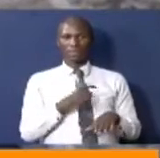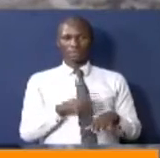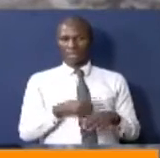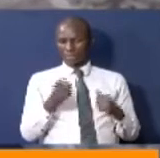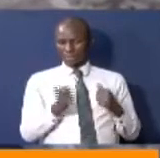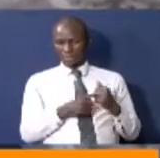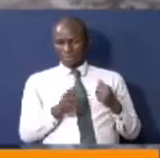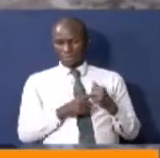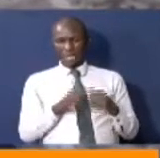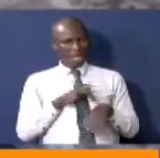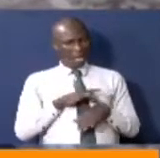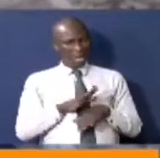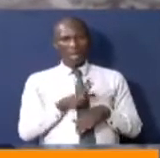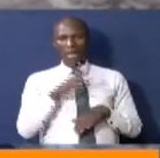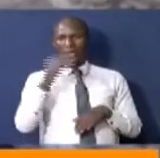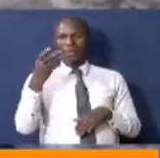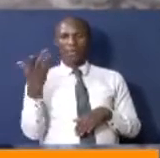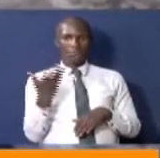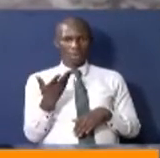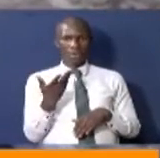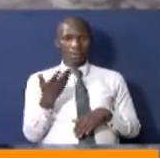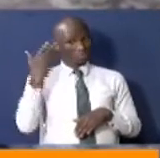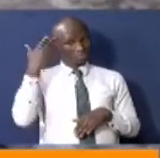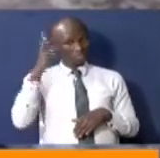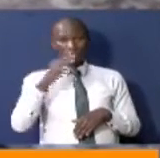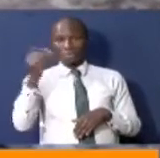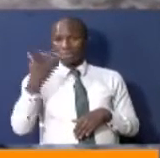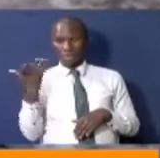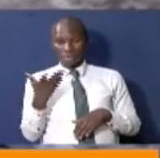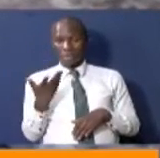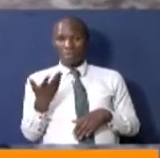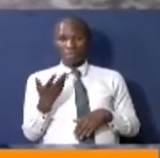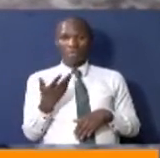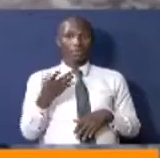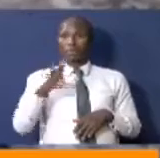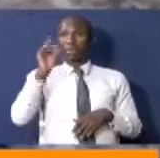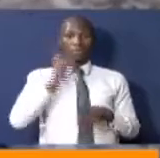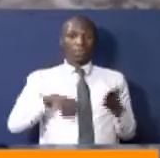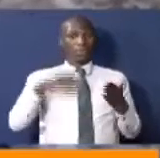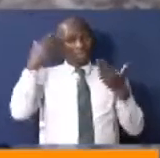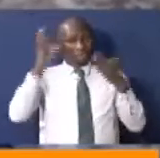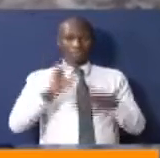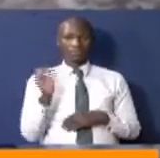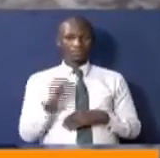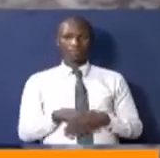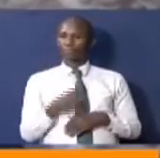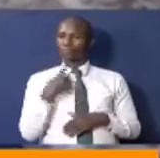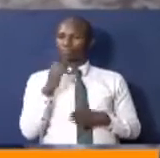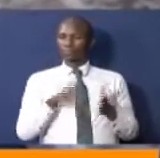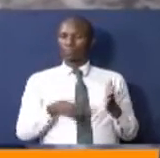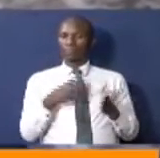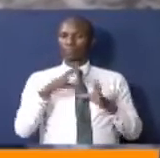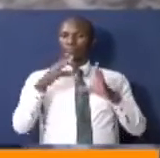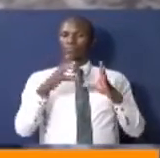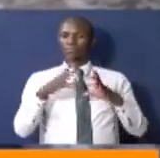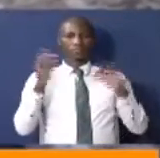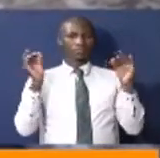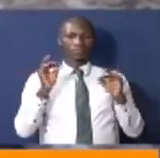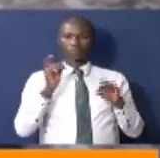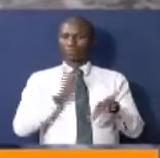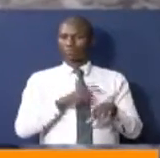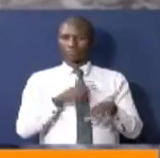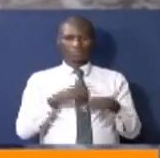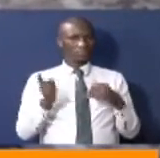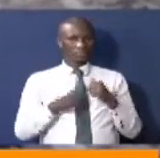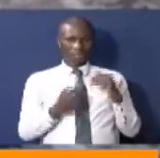12 akienda sijui ameenda kuchukua nini. Amesema hapa ametoka hapa kama